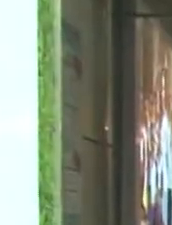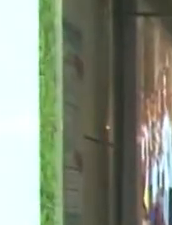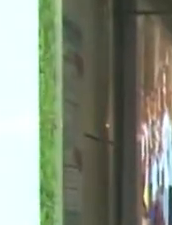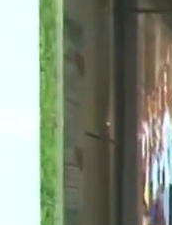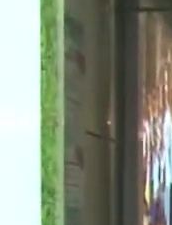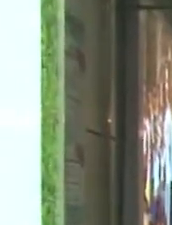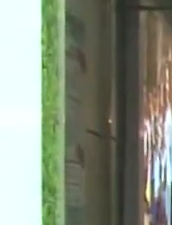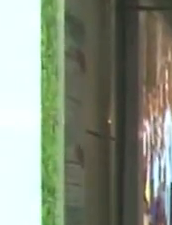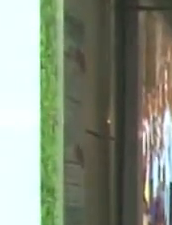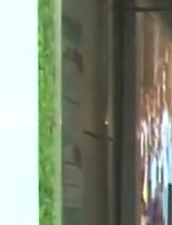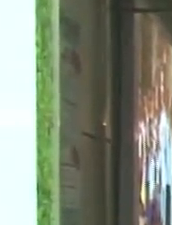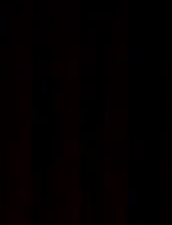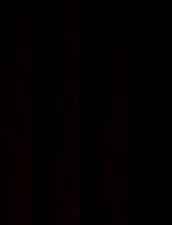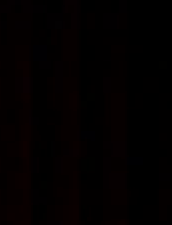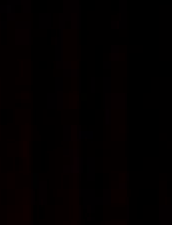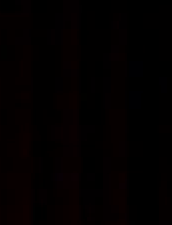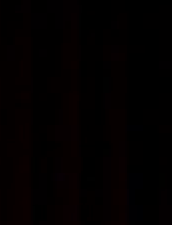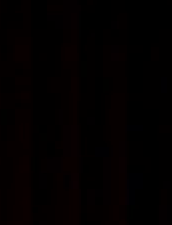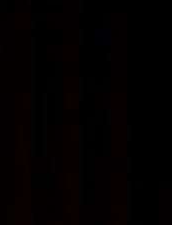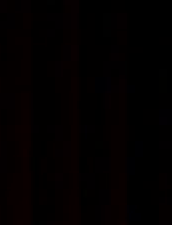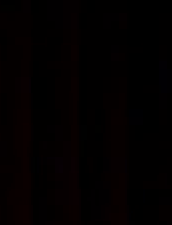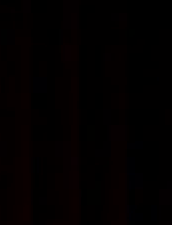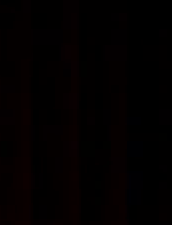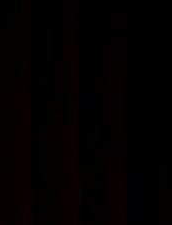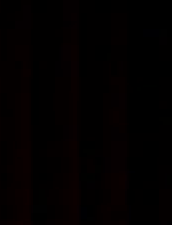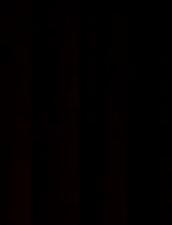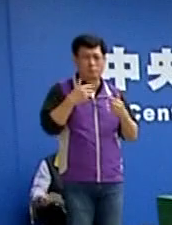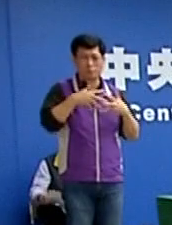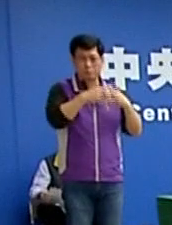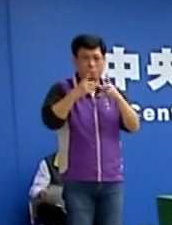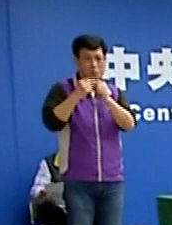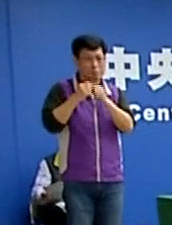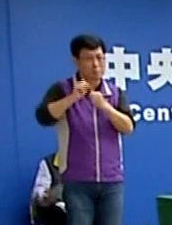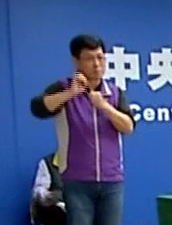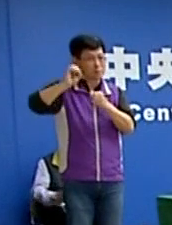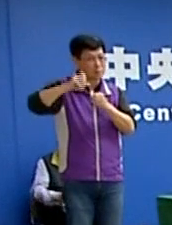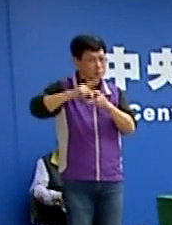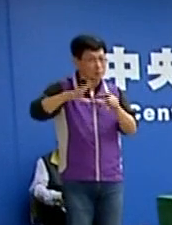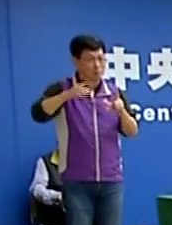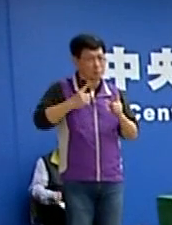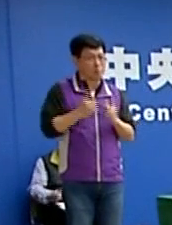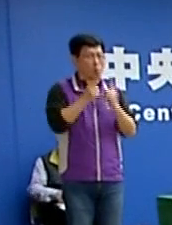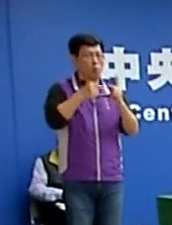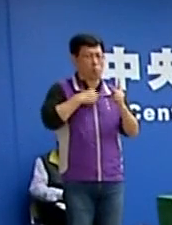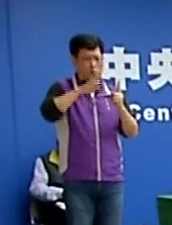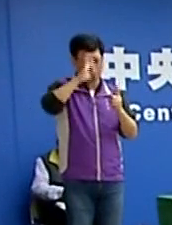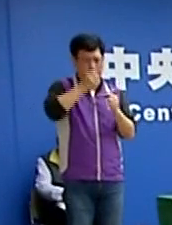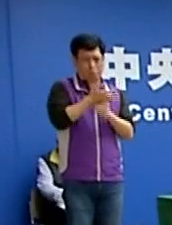回到社区造成影响。新唐人亚太电视胡周汉、张云婷，台湾台北采访报道。